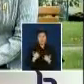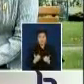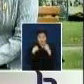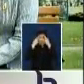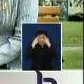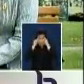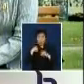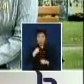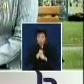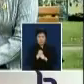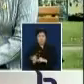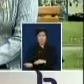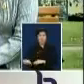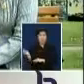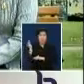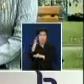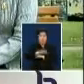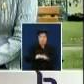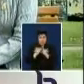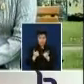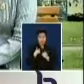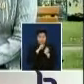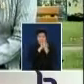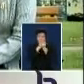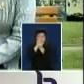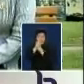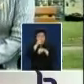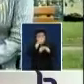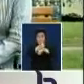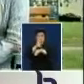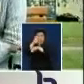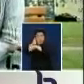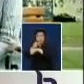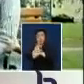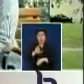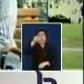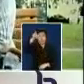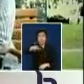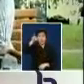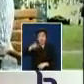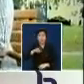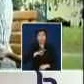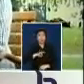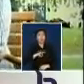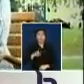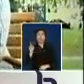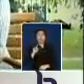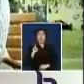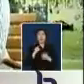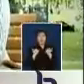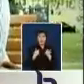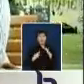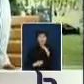ำงานทั้งวันในวันนี้โดยเฉพาะไปพบกับผู้นำได้เป็นยังไงบ้าง ก็การพบผู้นำนะคะก็ดิฉันเองก็ได้มีโอกาสพ